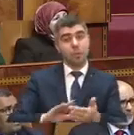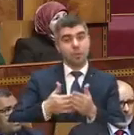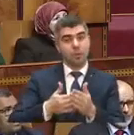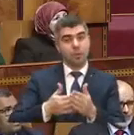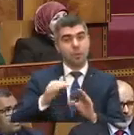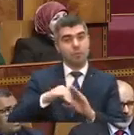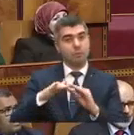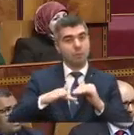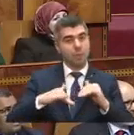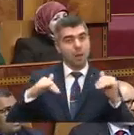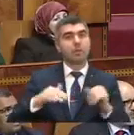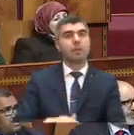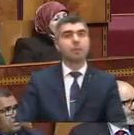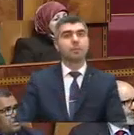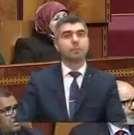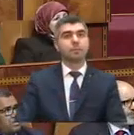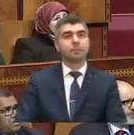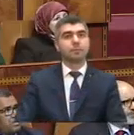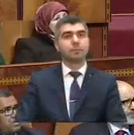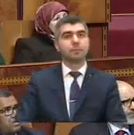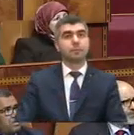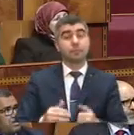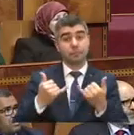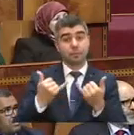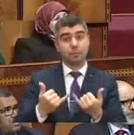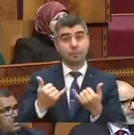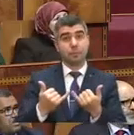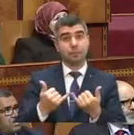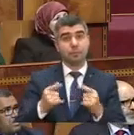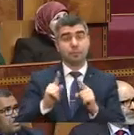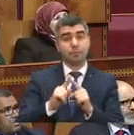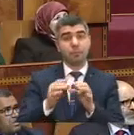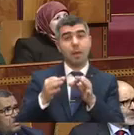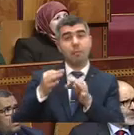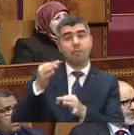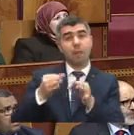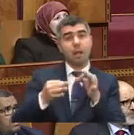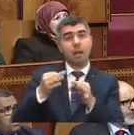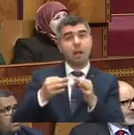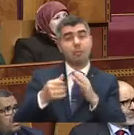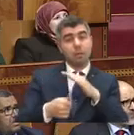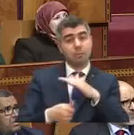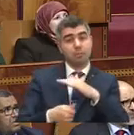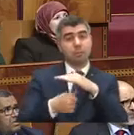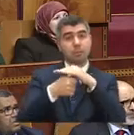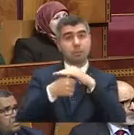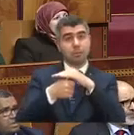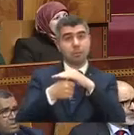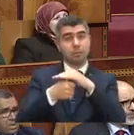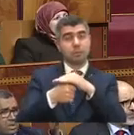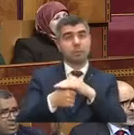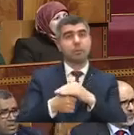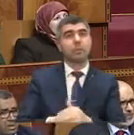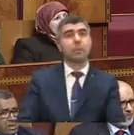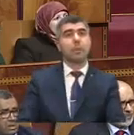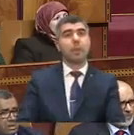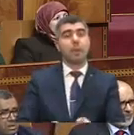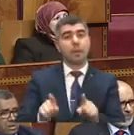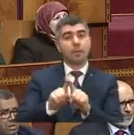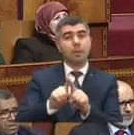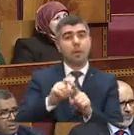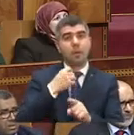المقر إلى أنه الآن على الموقع الإلكتروني للمحكمة الدستورية صدر قرار يهم يرفض جريد